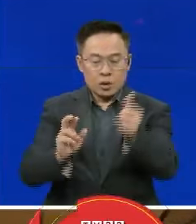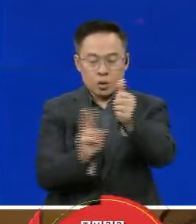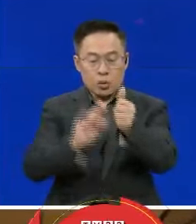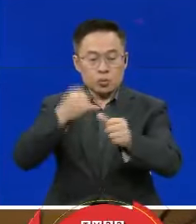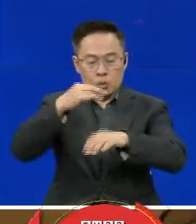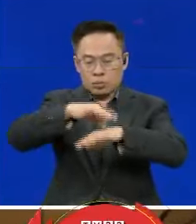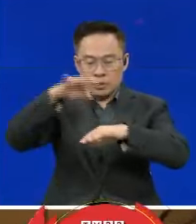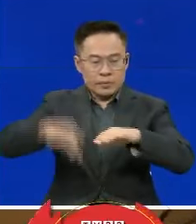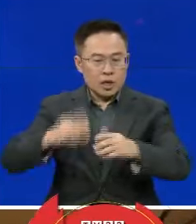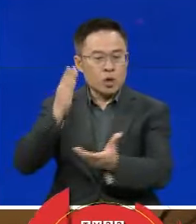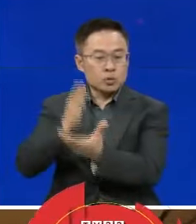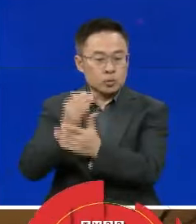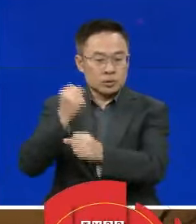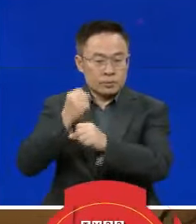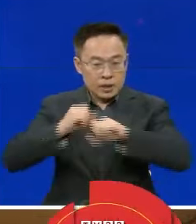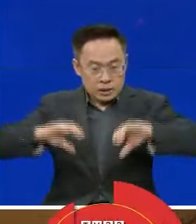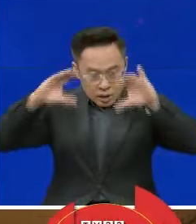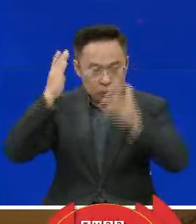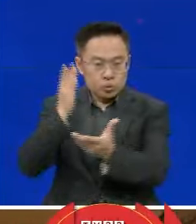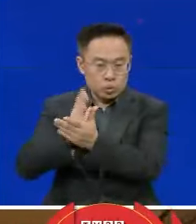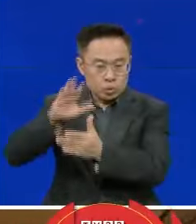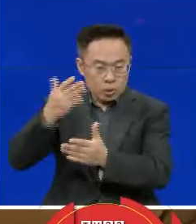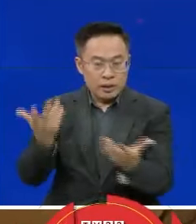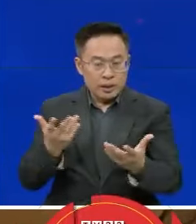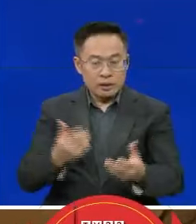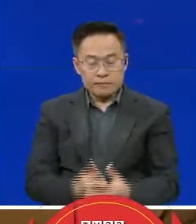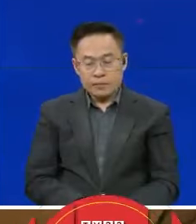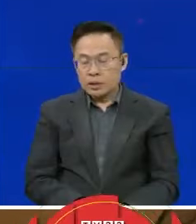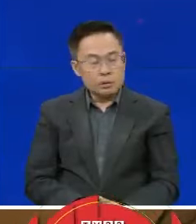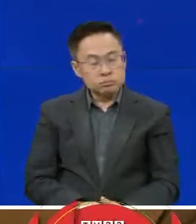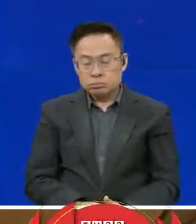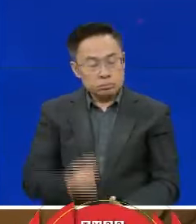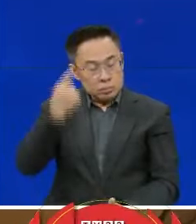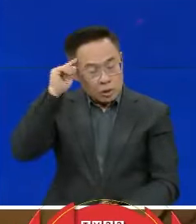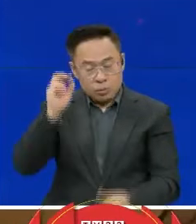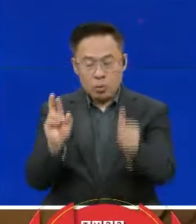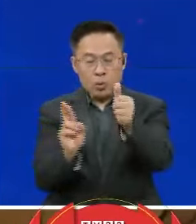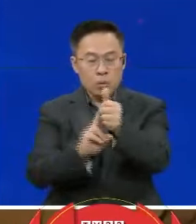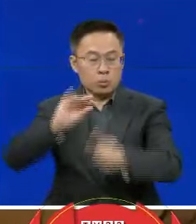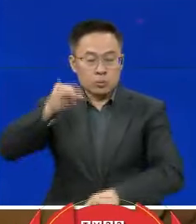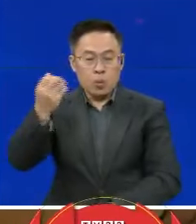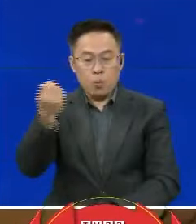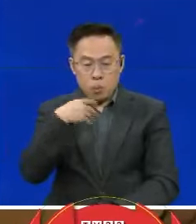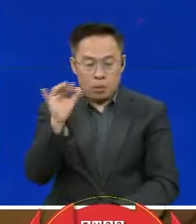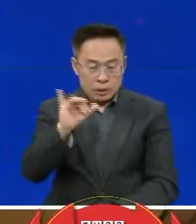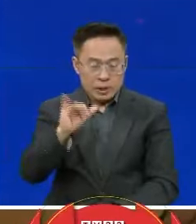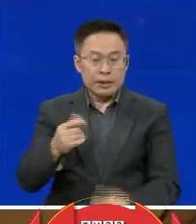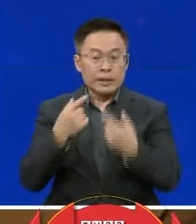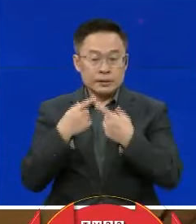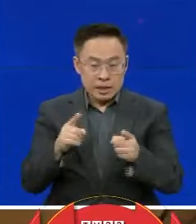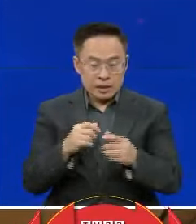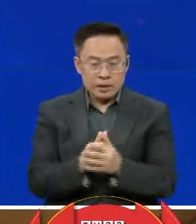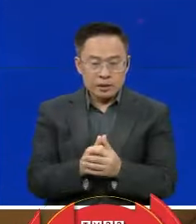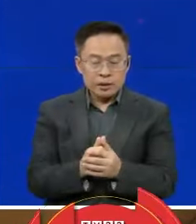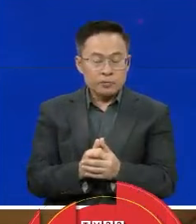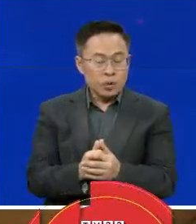ณาแล้วเดี๋ยวบ่ายนี้จะรู้คำตอบทนายบอกว่าบิ๊กโจ๊กก็ยังไม่ได้พูดถึงเรื่องนี้ด้วยยังไม่รู้รายละเอียดแต่ว่าพ